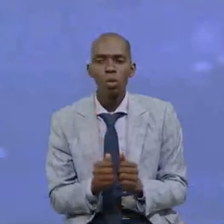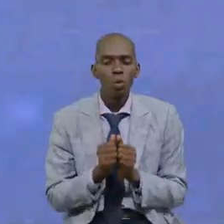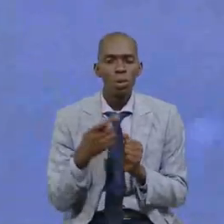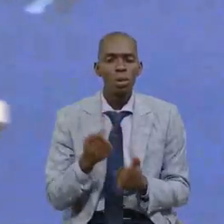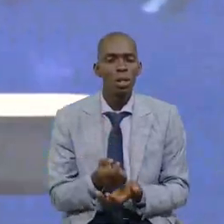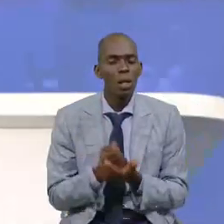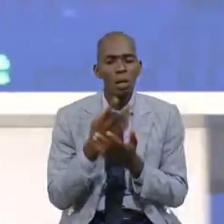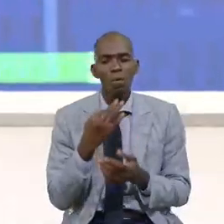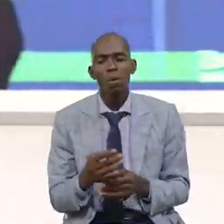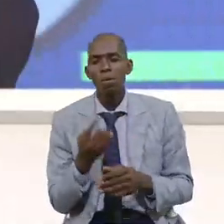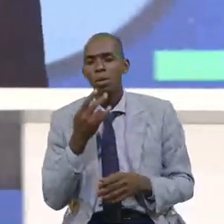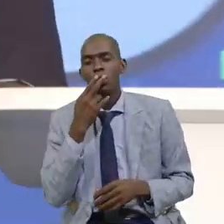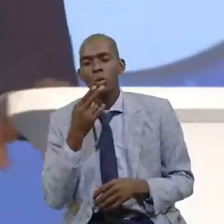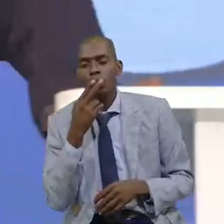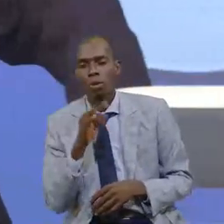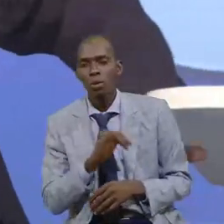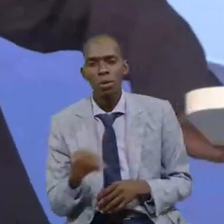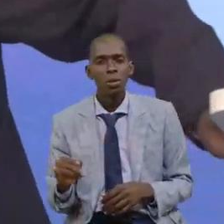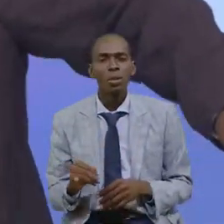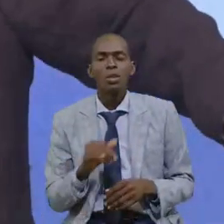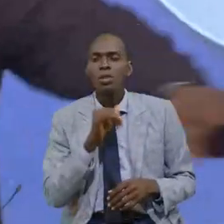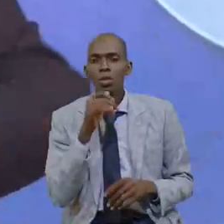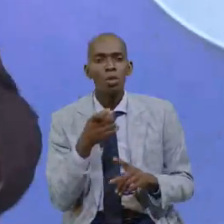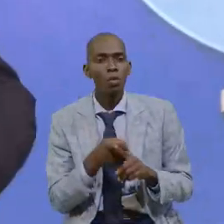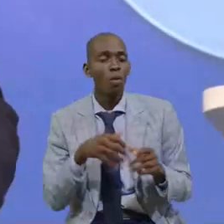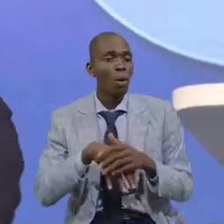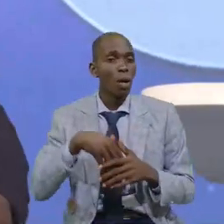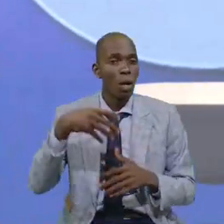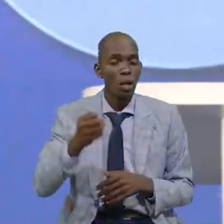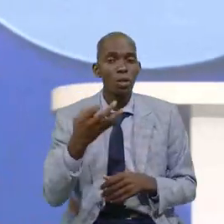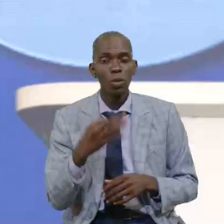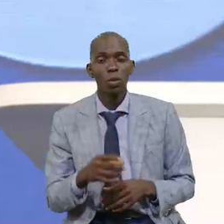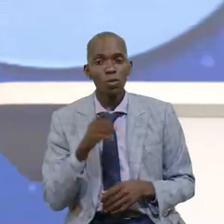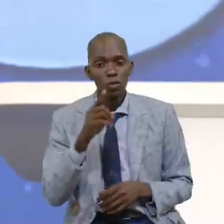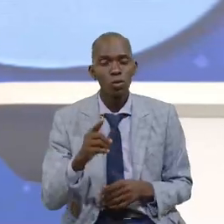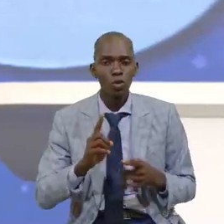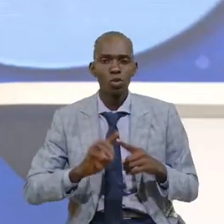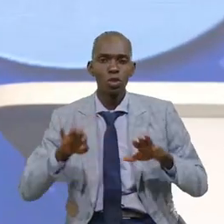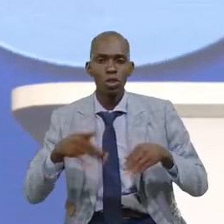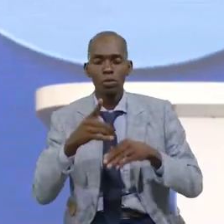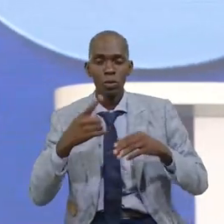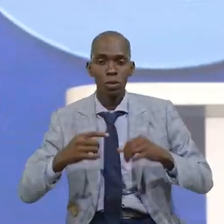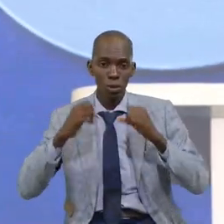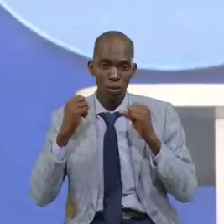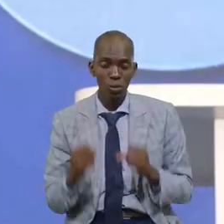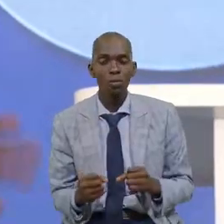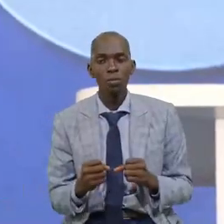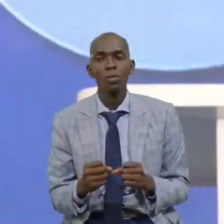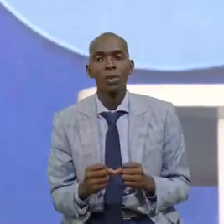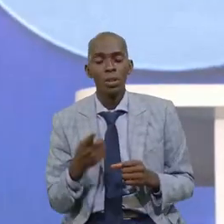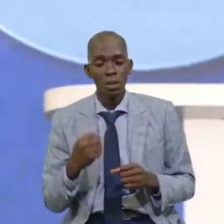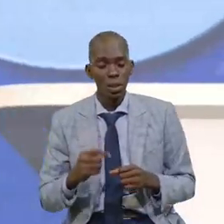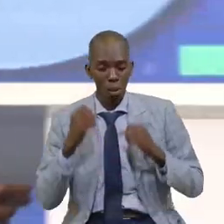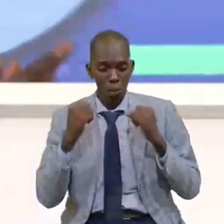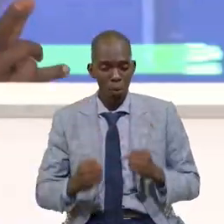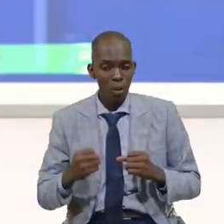besoin de la fumée, tu n'as pas besoin de qui que ce soit de l'extérieur de toi pour te fortifier. La puissance en